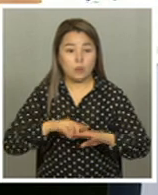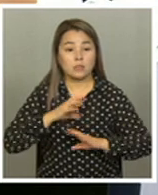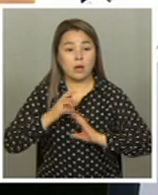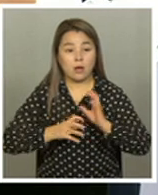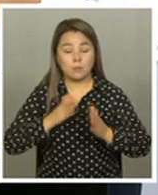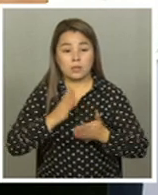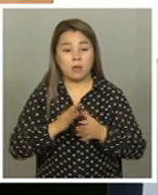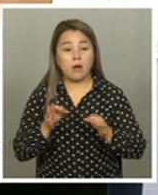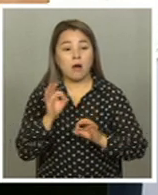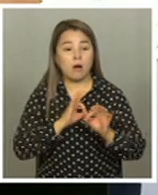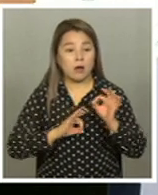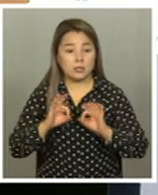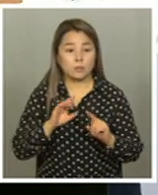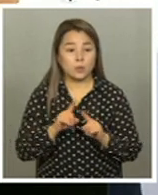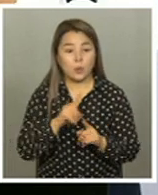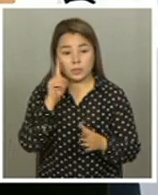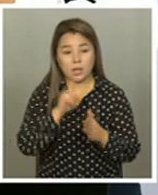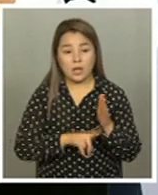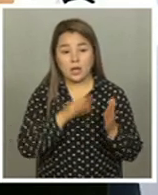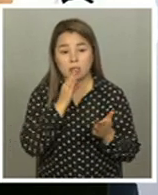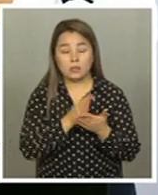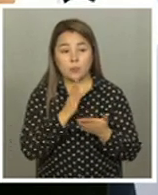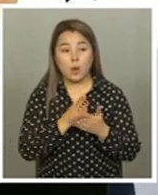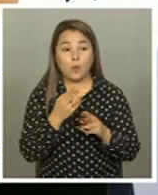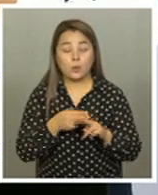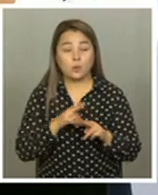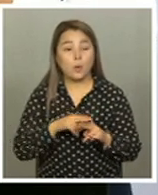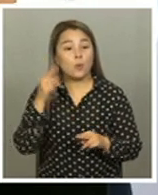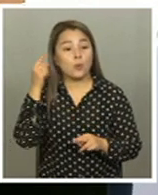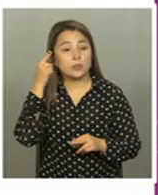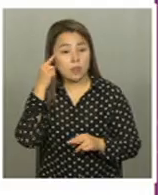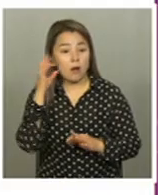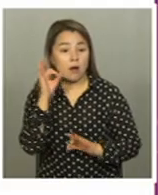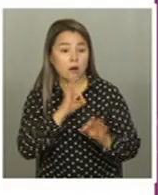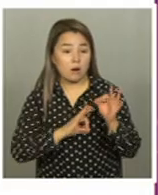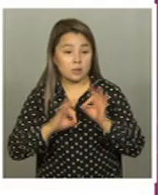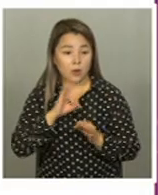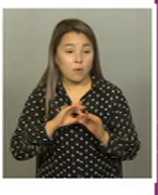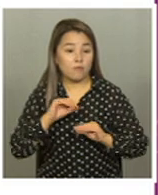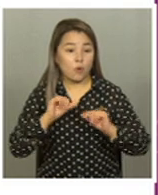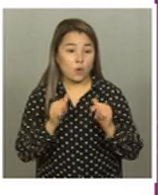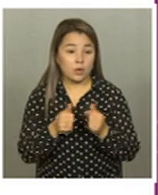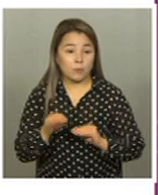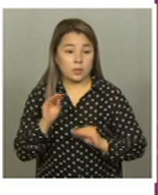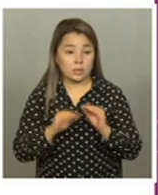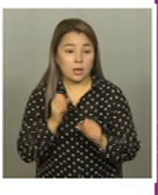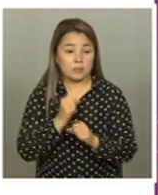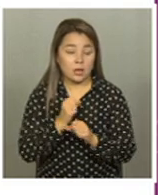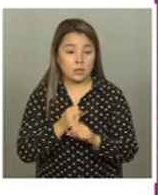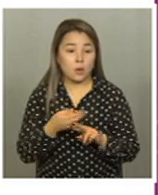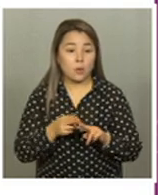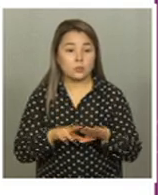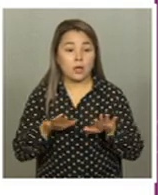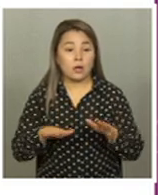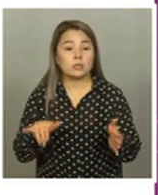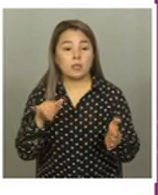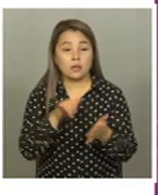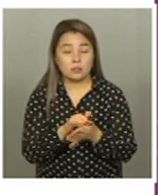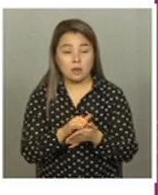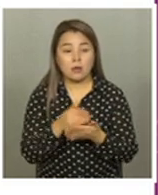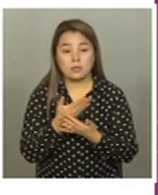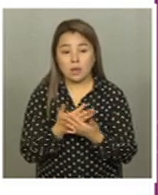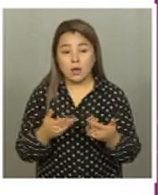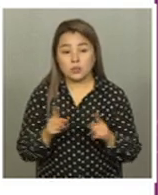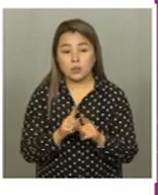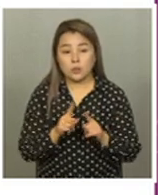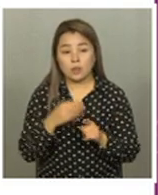атомдардан тұрады деп сенді. Оның ойынша атомдардың формасы мен олардың орналасуы заттың